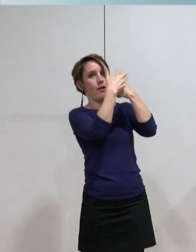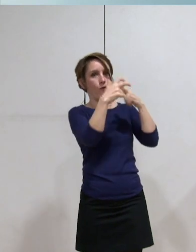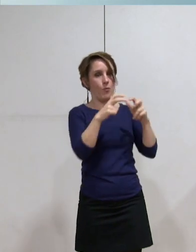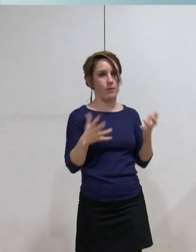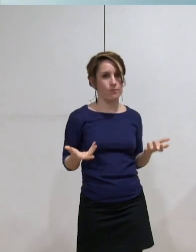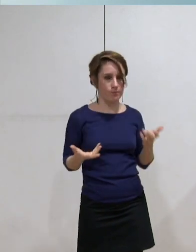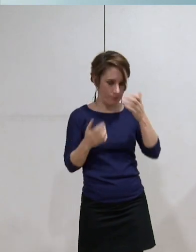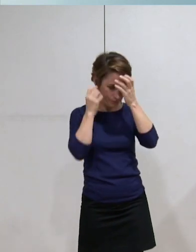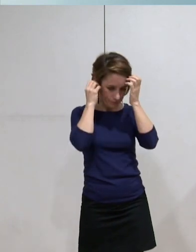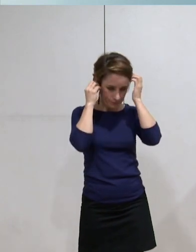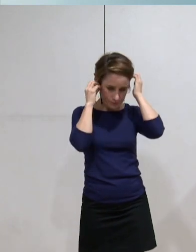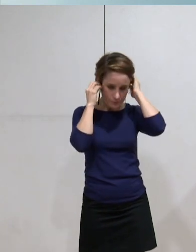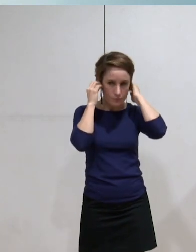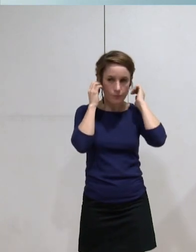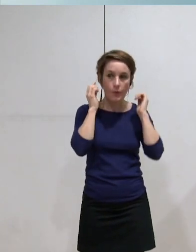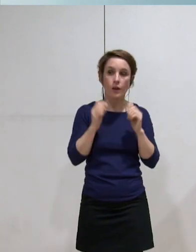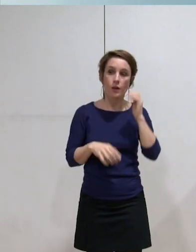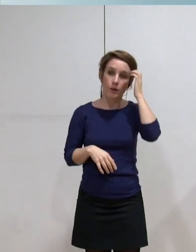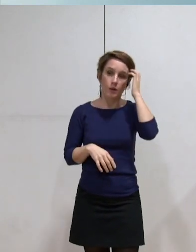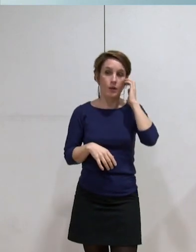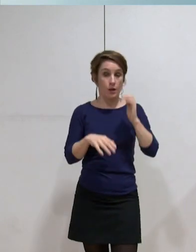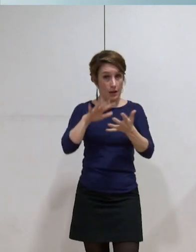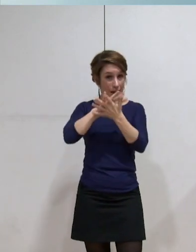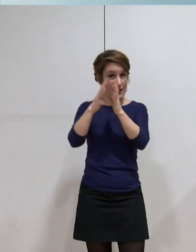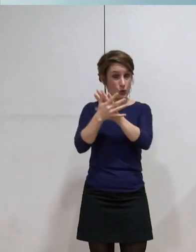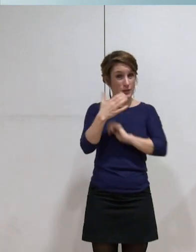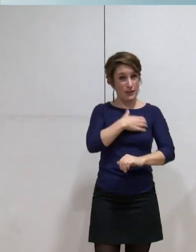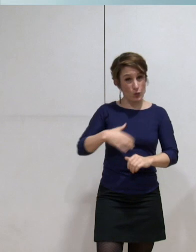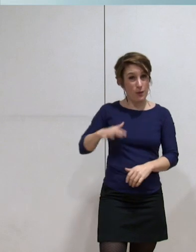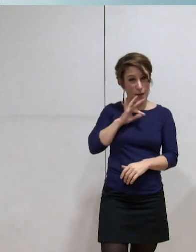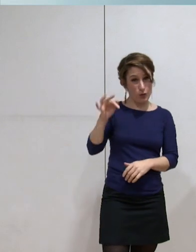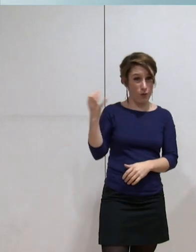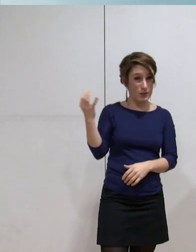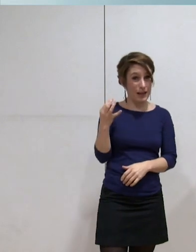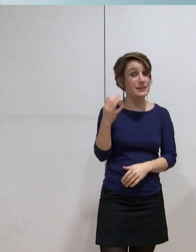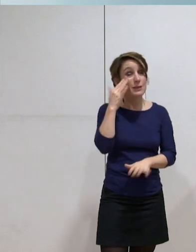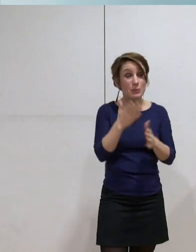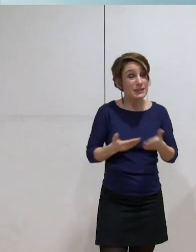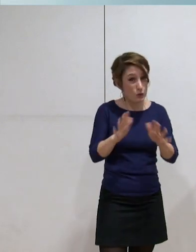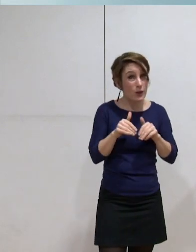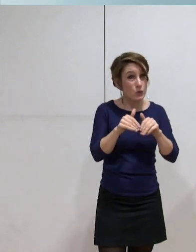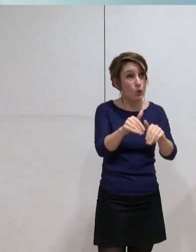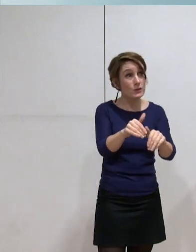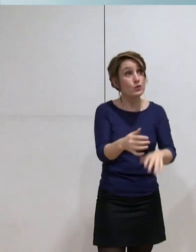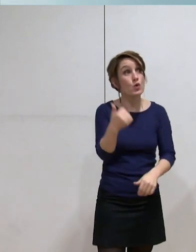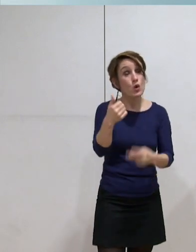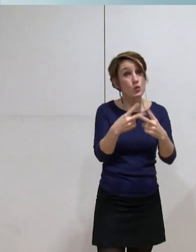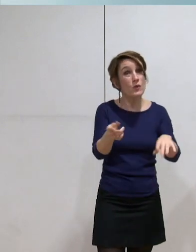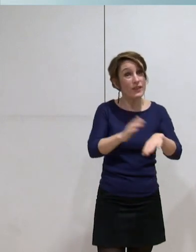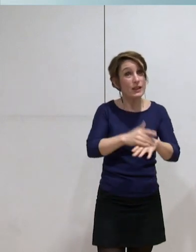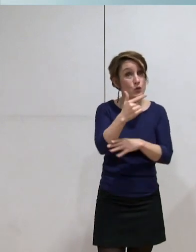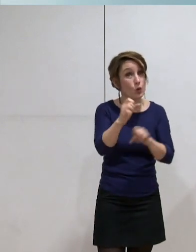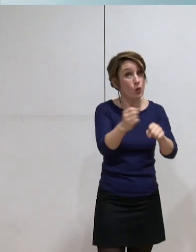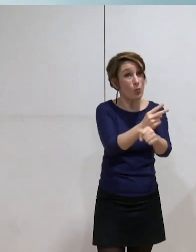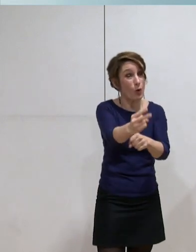rappelle a dit que si les choses ne changeaient pas une commune sur deux risquait d'être sous tutelle en 2017